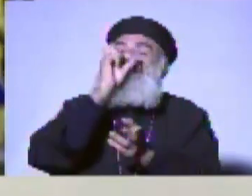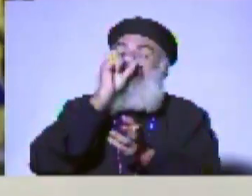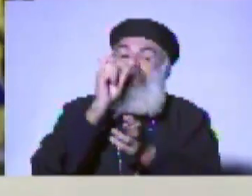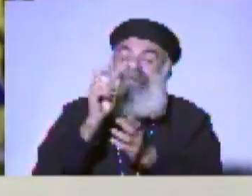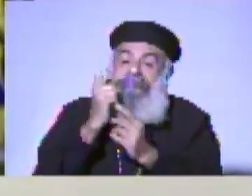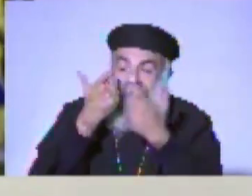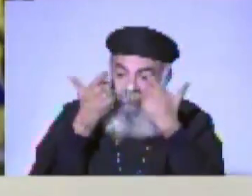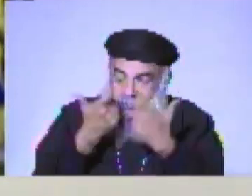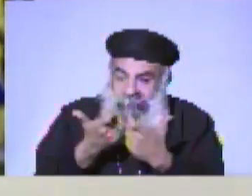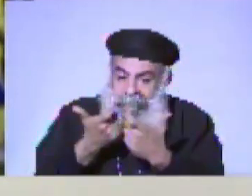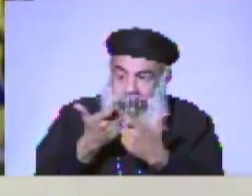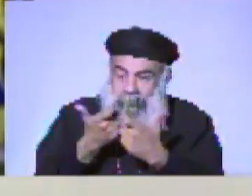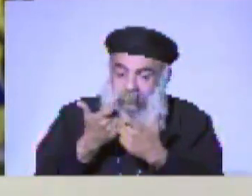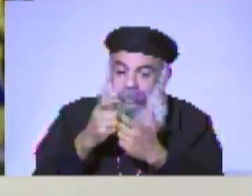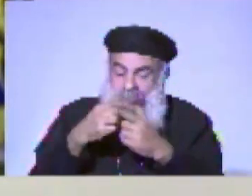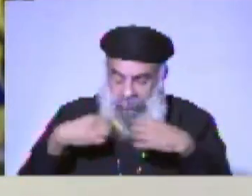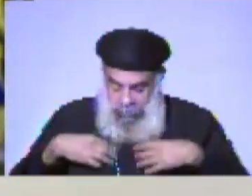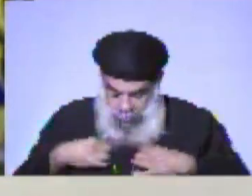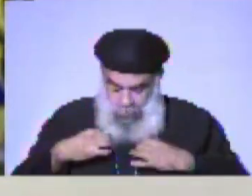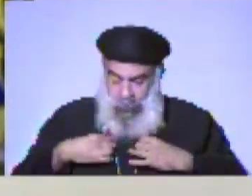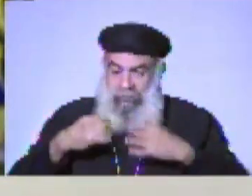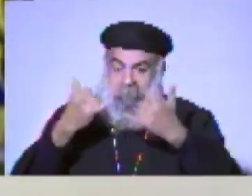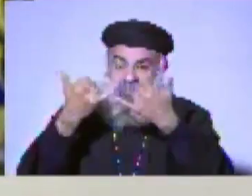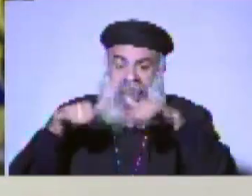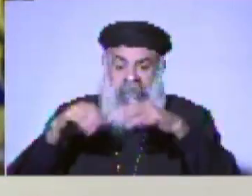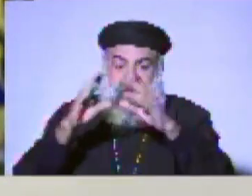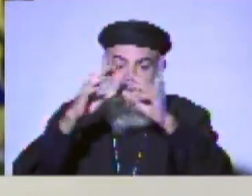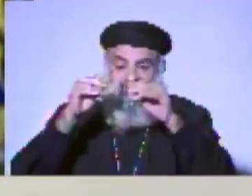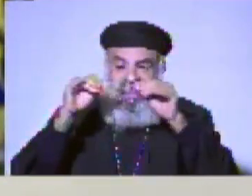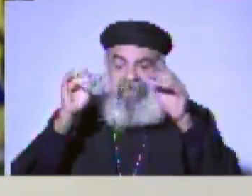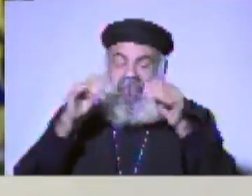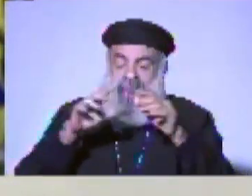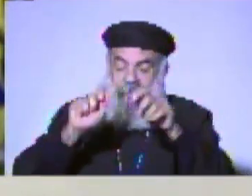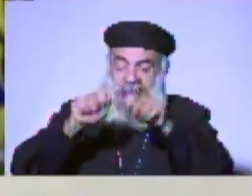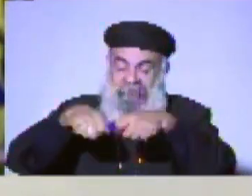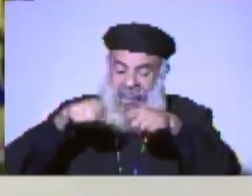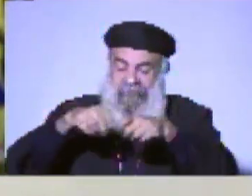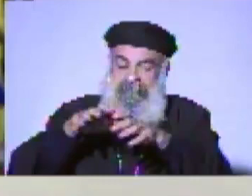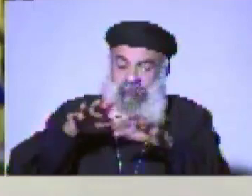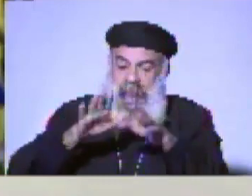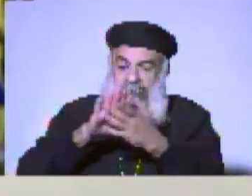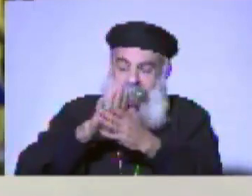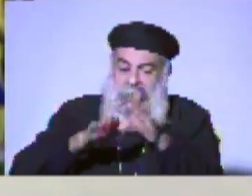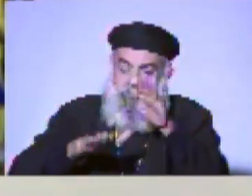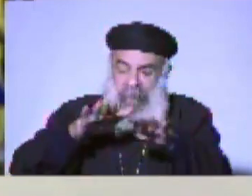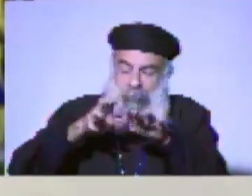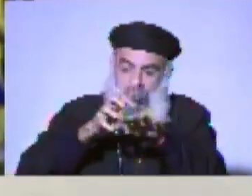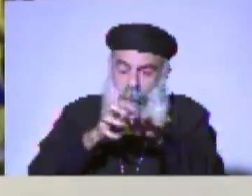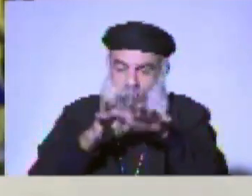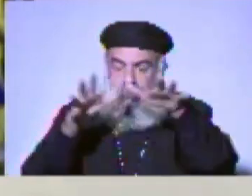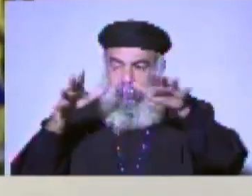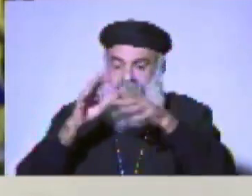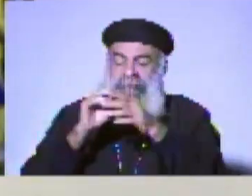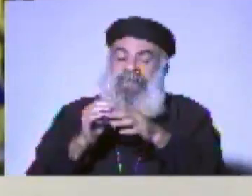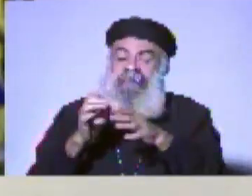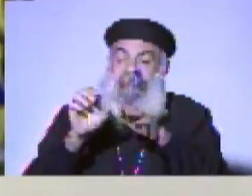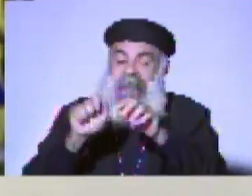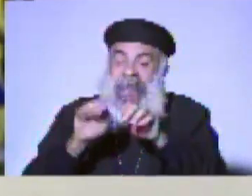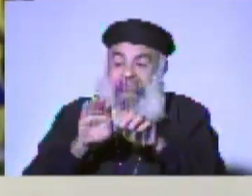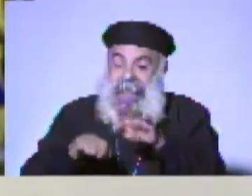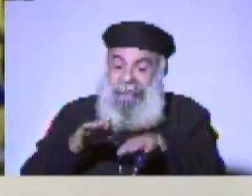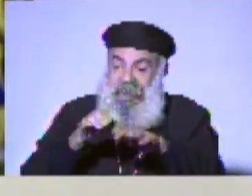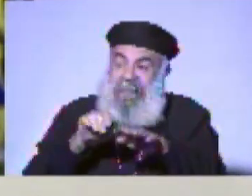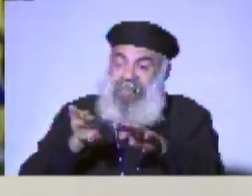ويرعاكم وهدومكم لم تبلى وارجلكم لم تتورم واحذيتكم لن